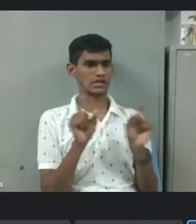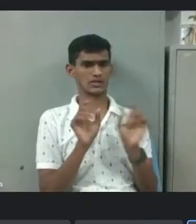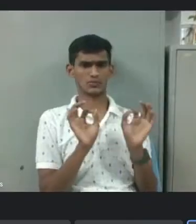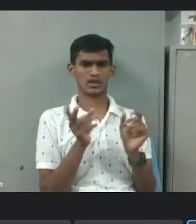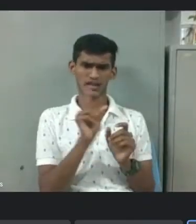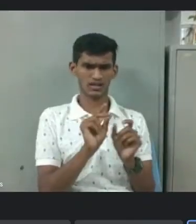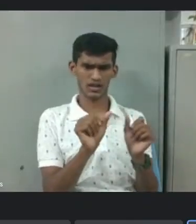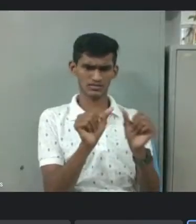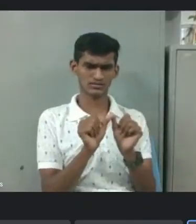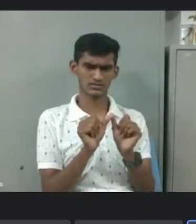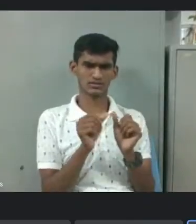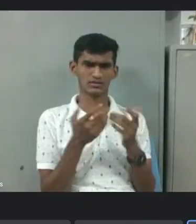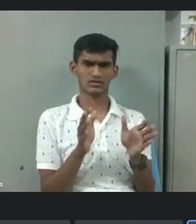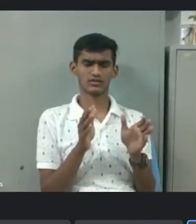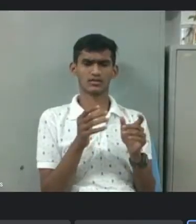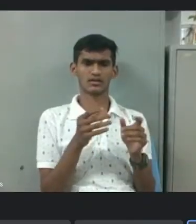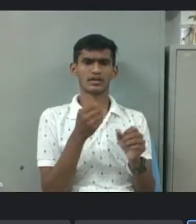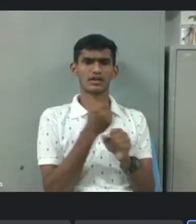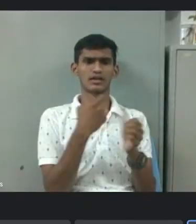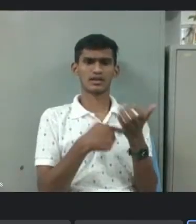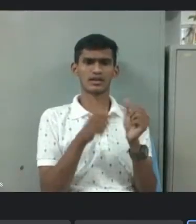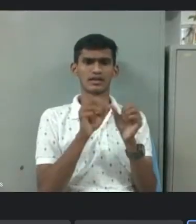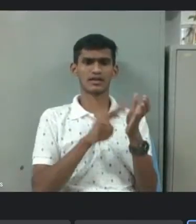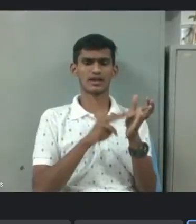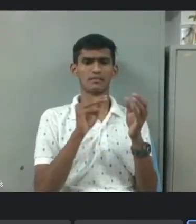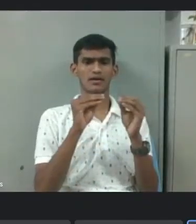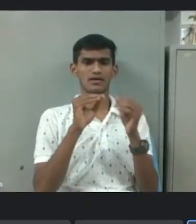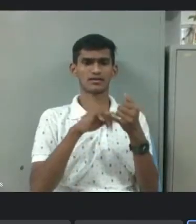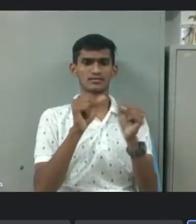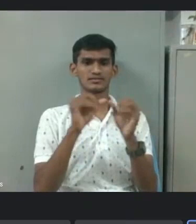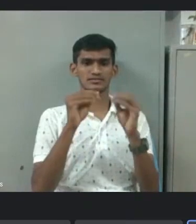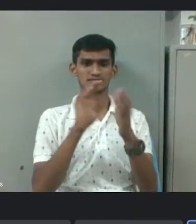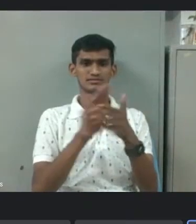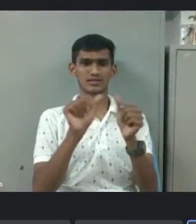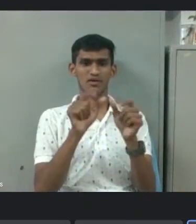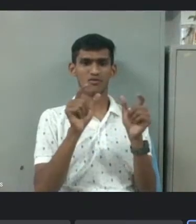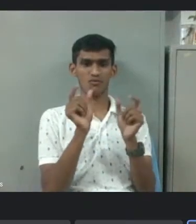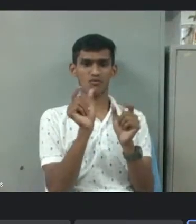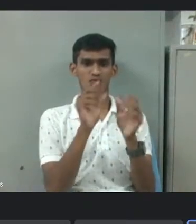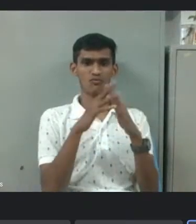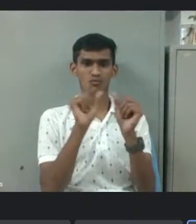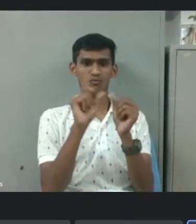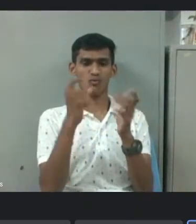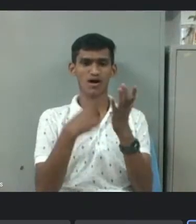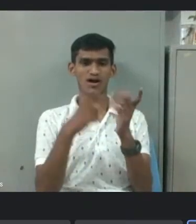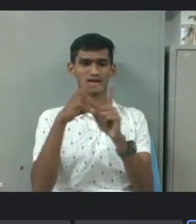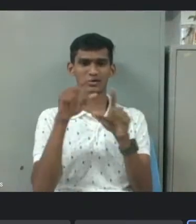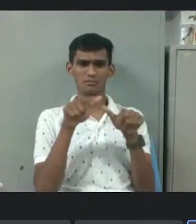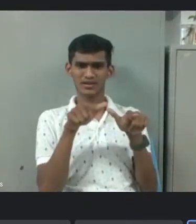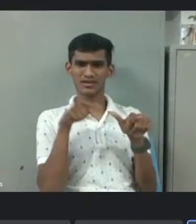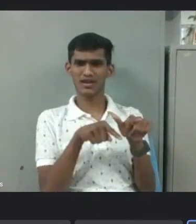നമ്മൾ ഗ്രാമസഭയുടെ കാര്യവും സോഷ്യൽ ജസ്റ്റിസിൽ കോണ്ടാക്ട് ചെയ്യുന്ന കാര്യവും പറഞ്ഞിട്ടുണ്ടായിരുന്നു. മറ്റെന്തെങ്കിലും അറിയാനാണോ,